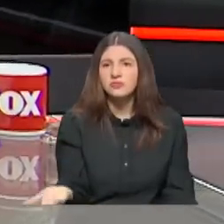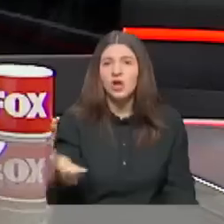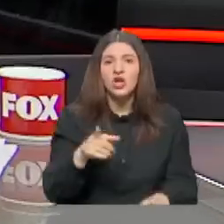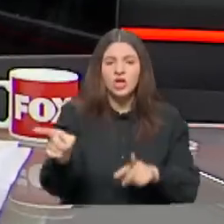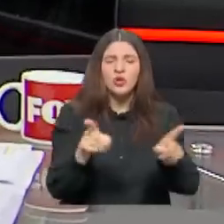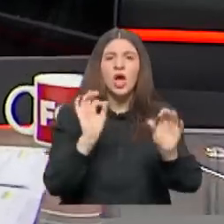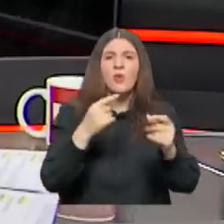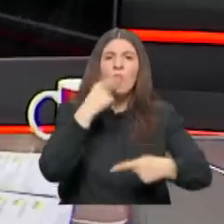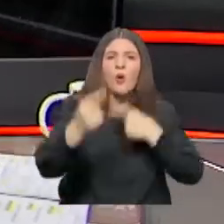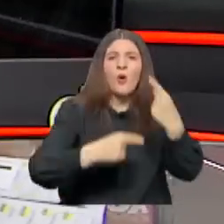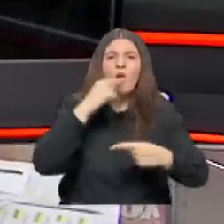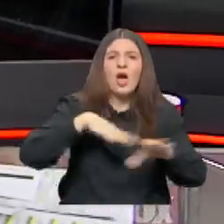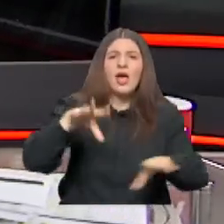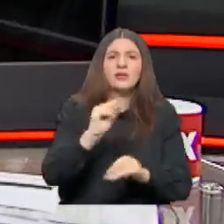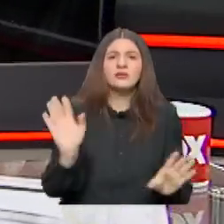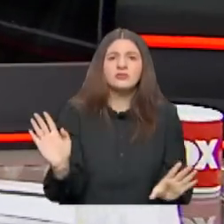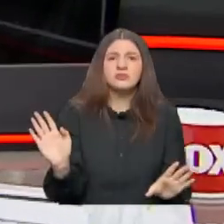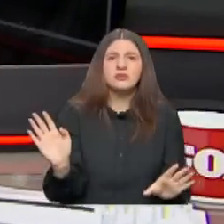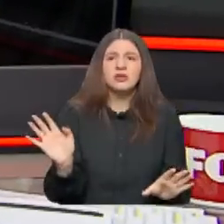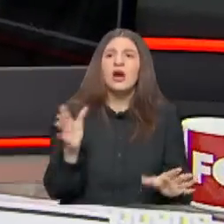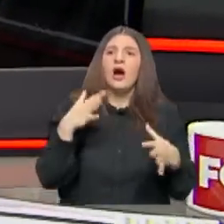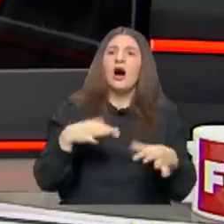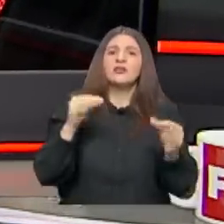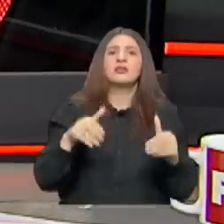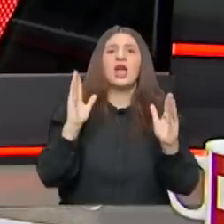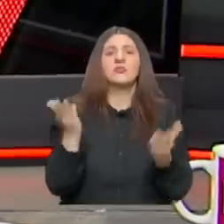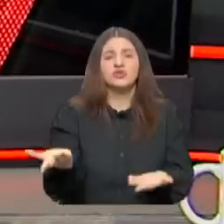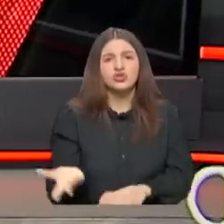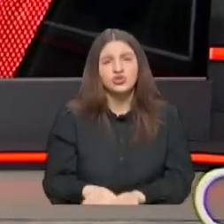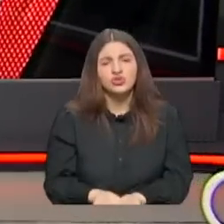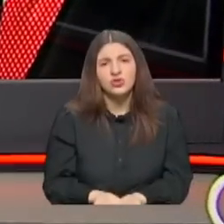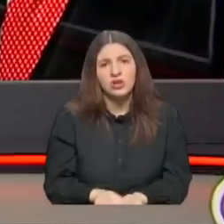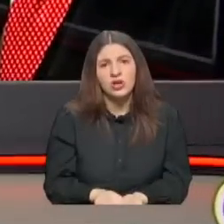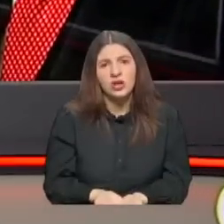Sağda solda sürekli konuşup duruyor herkes. Hazır değilmiş.